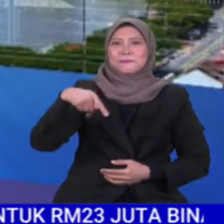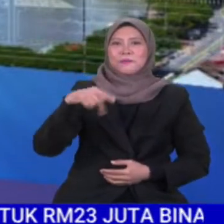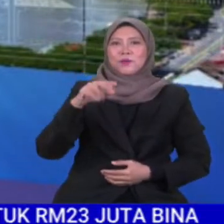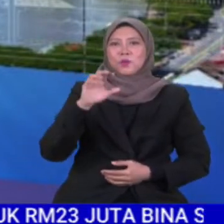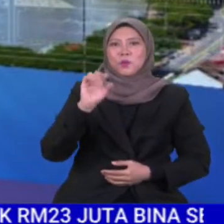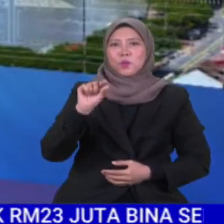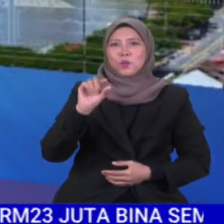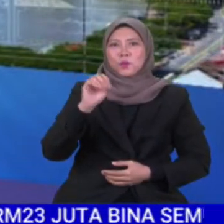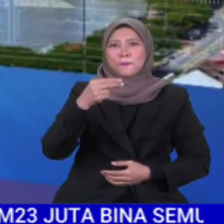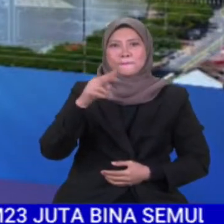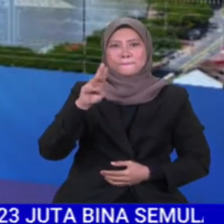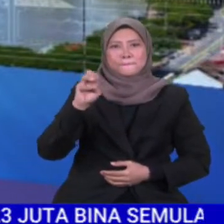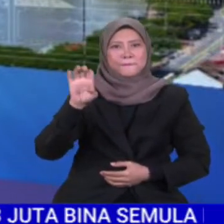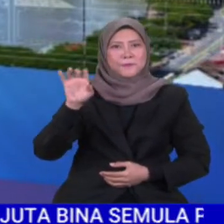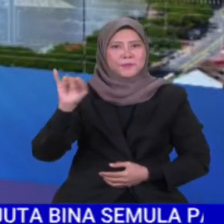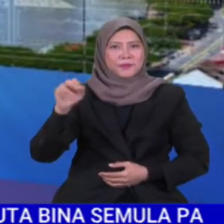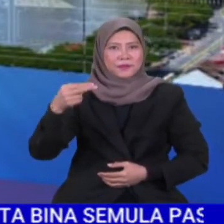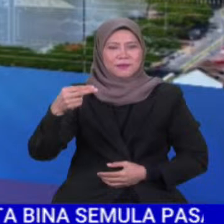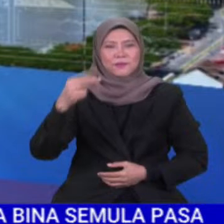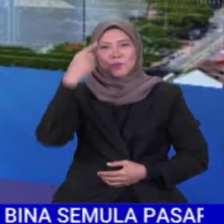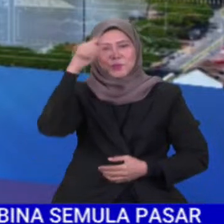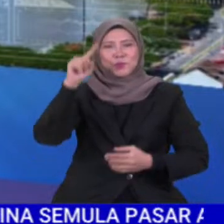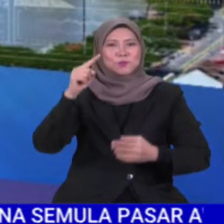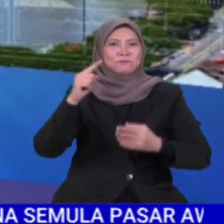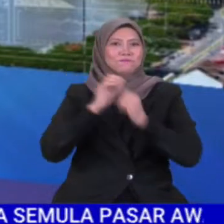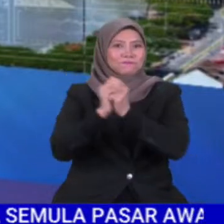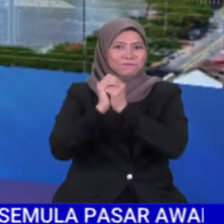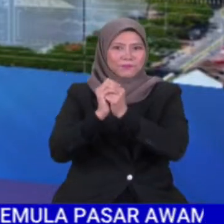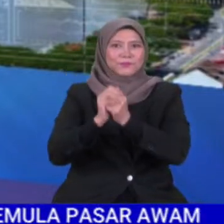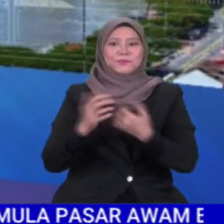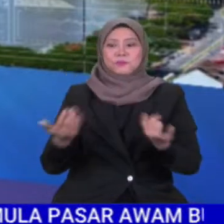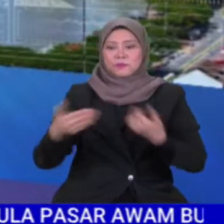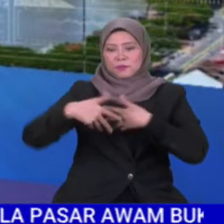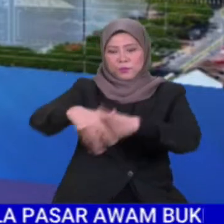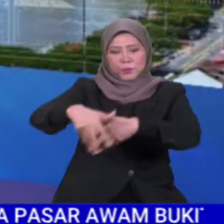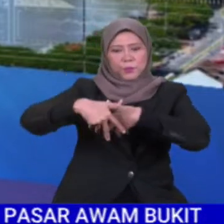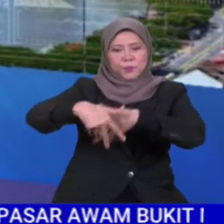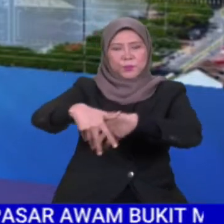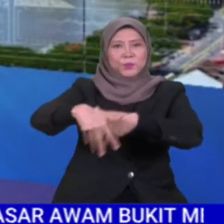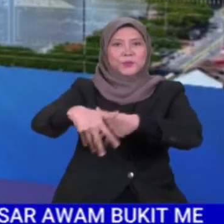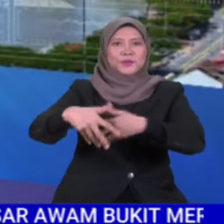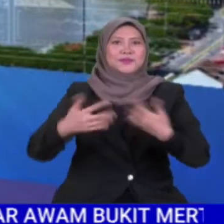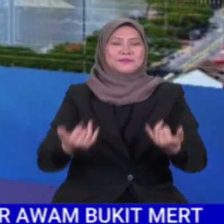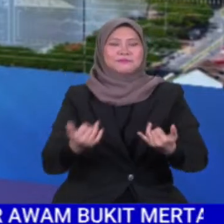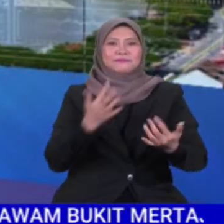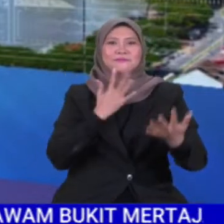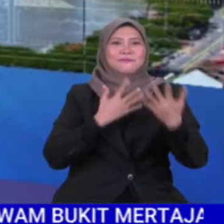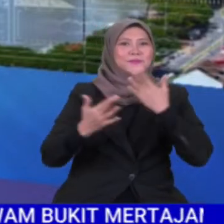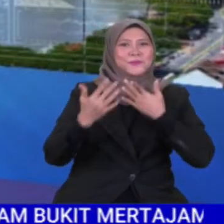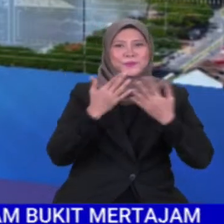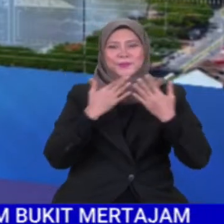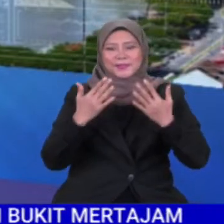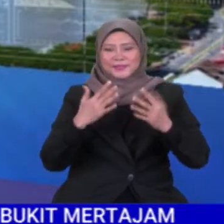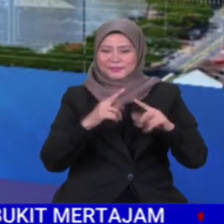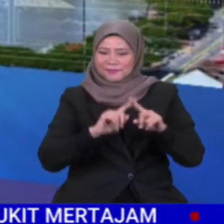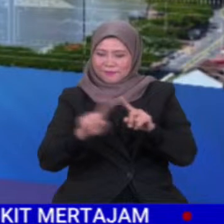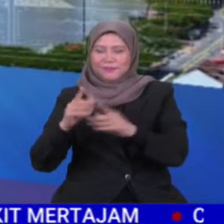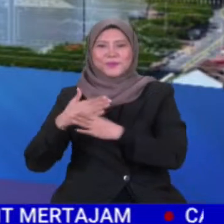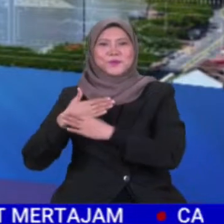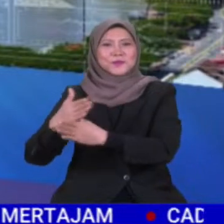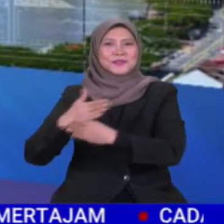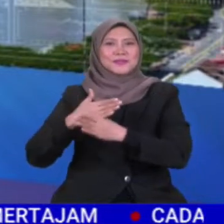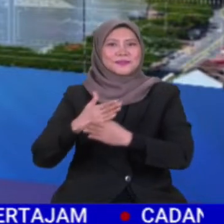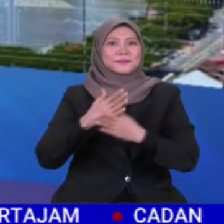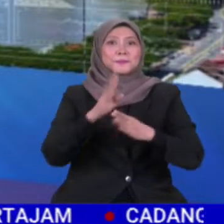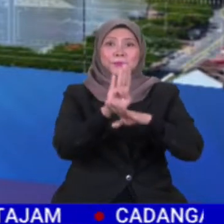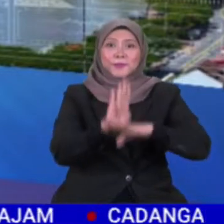yang mampu menggamit kehadiran ribuan pengunjung. Malah perarakan penuh warna-warni turut menjadi medan perkongsian budaya dalam